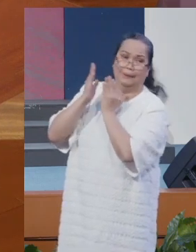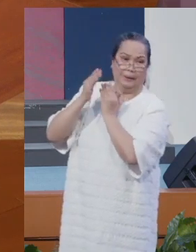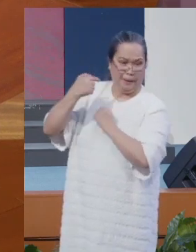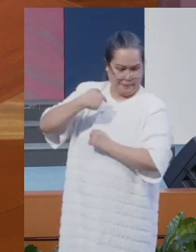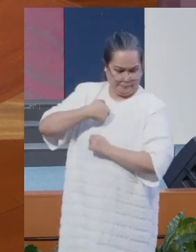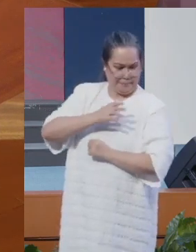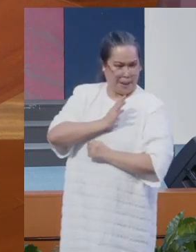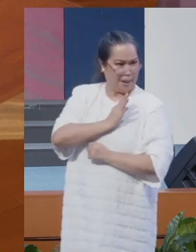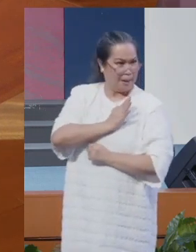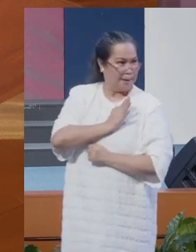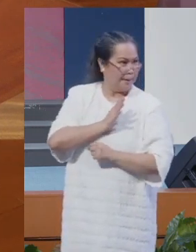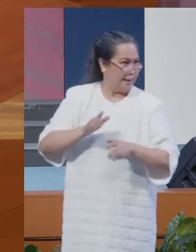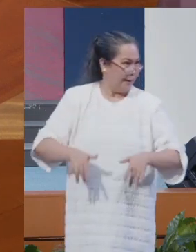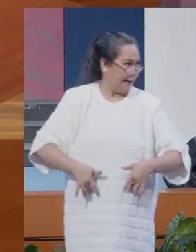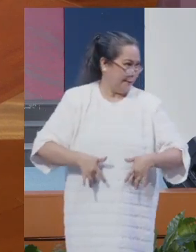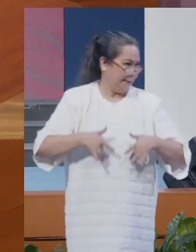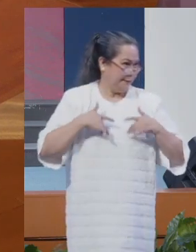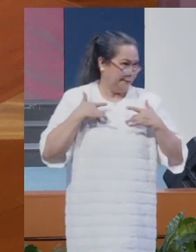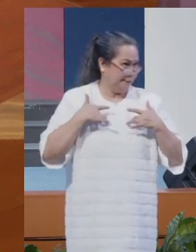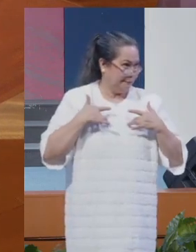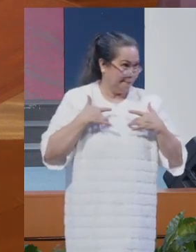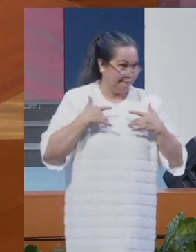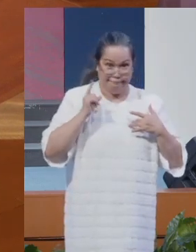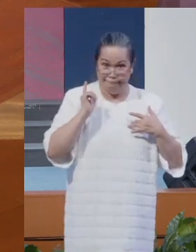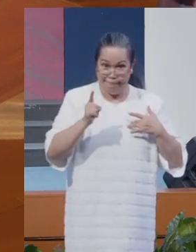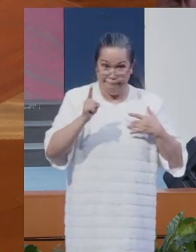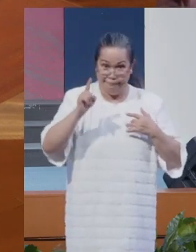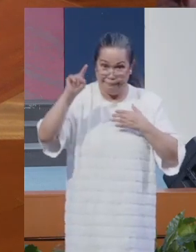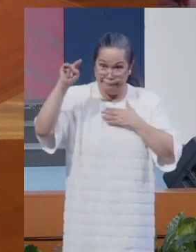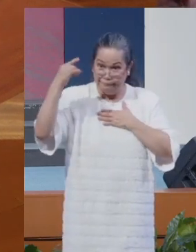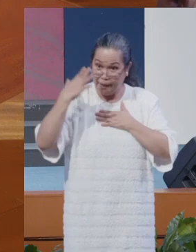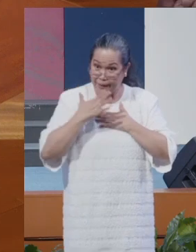dahil sa Kanyang pagliligtas sa atin by grace through faith,